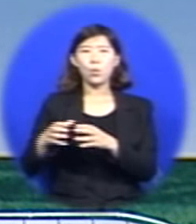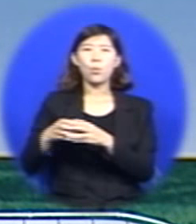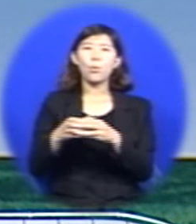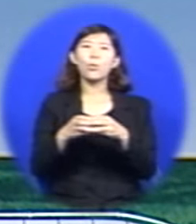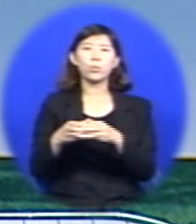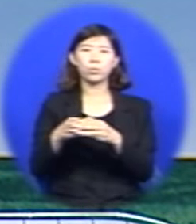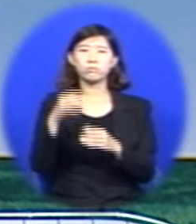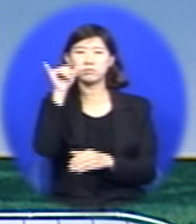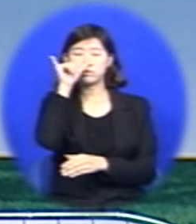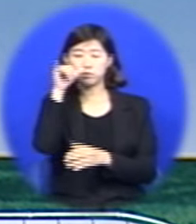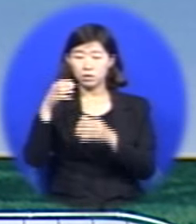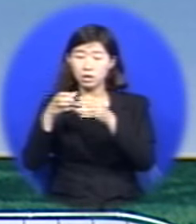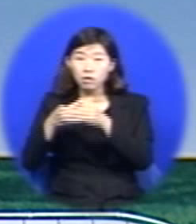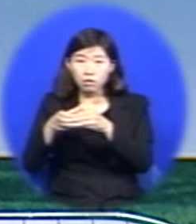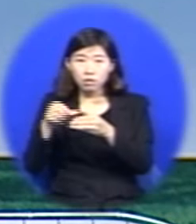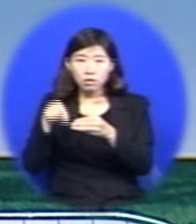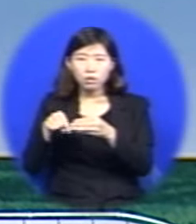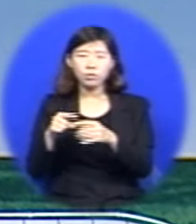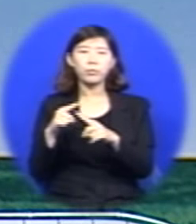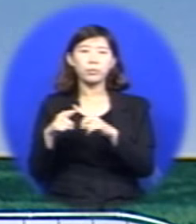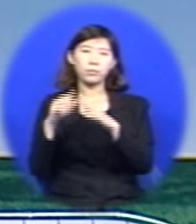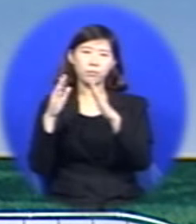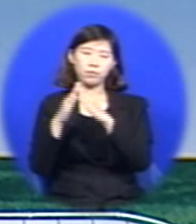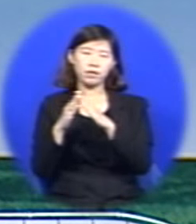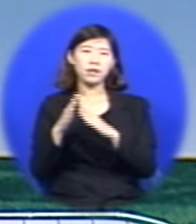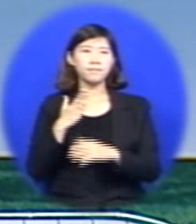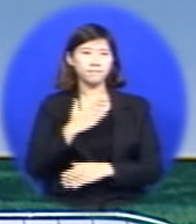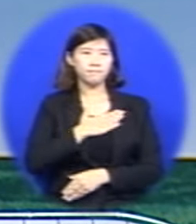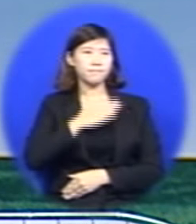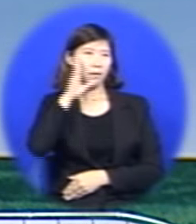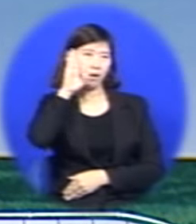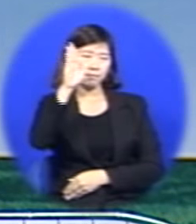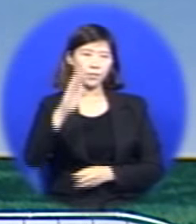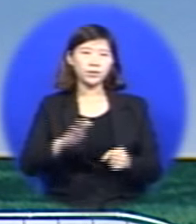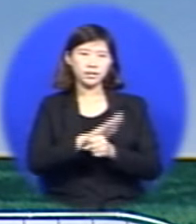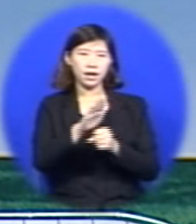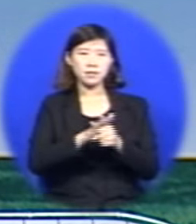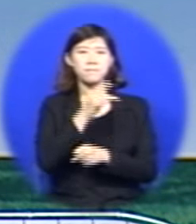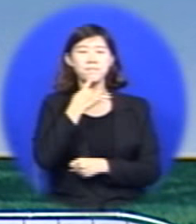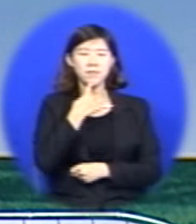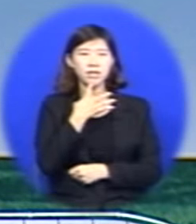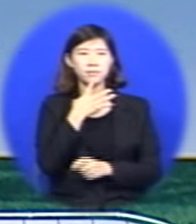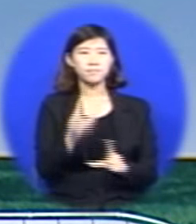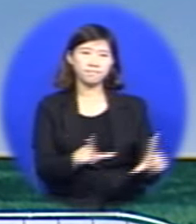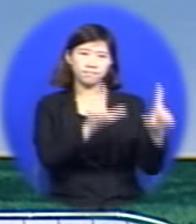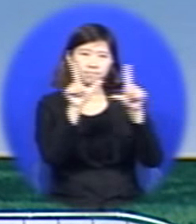이게 교회예요. 사랑만 하며 살기로 결단한 성도들의 공동체.